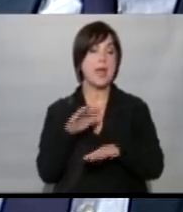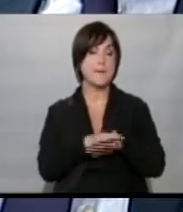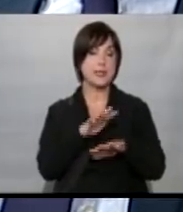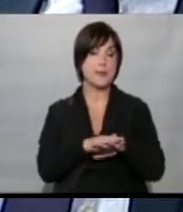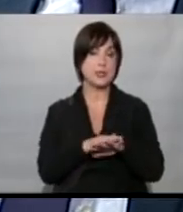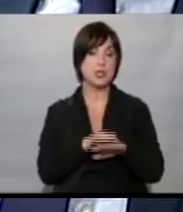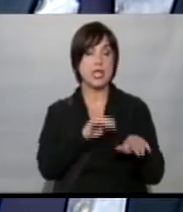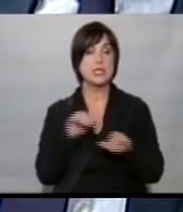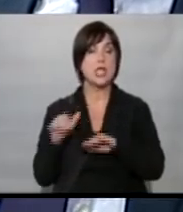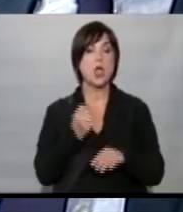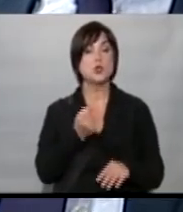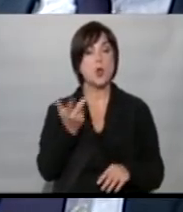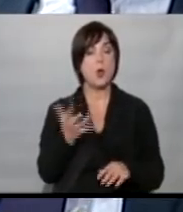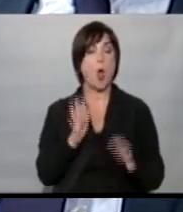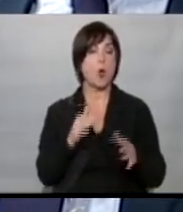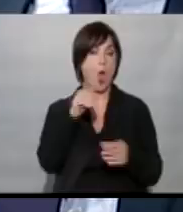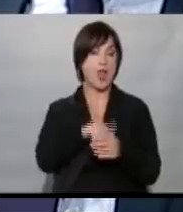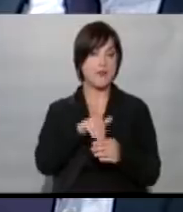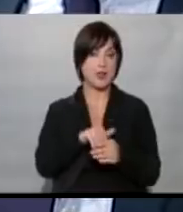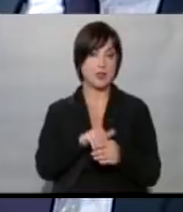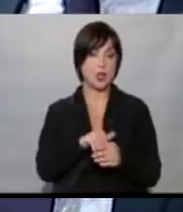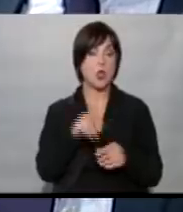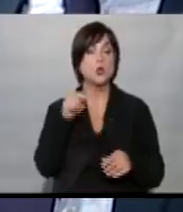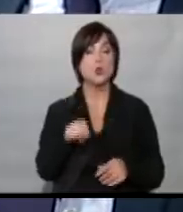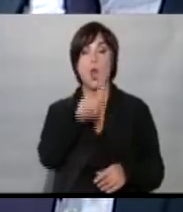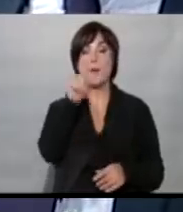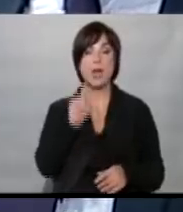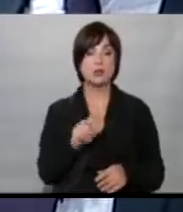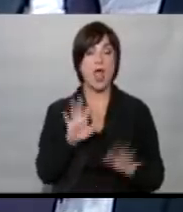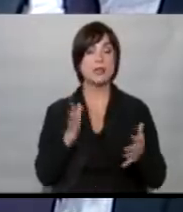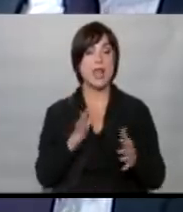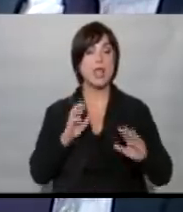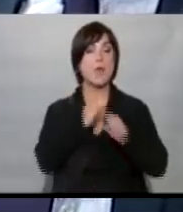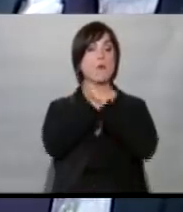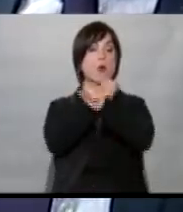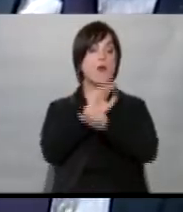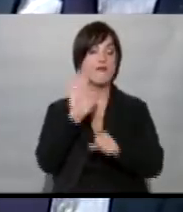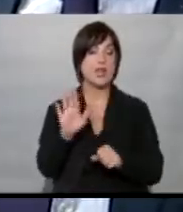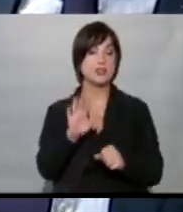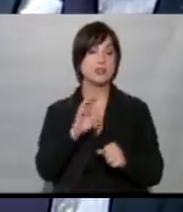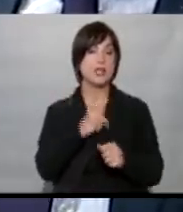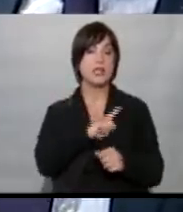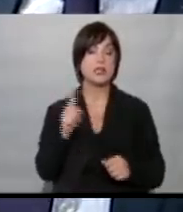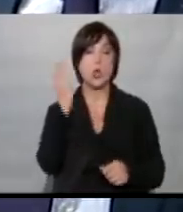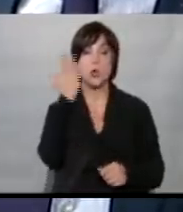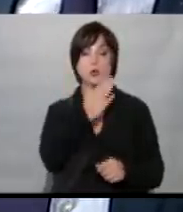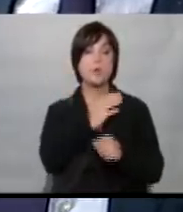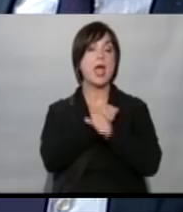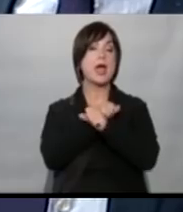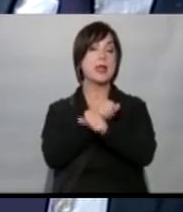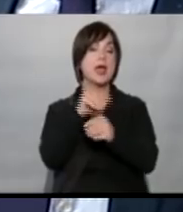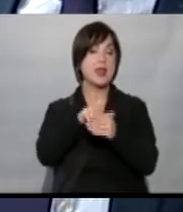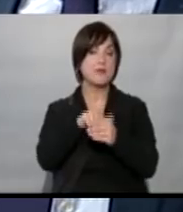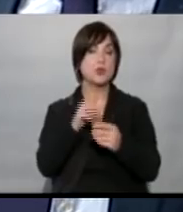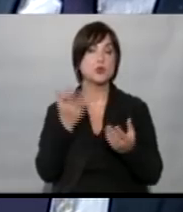математичката игра со бројки околу референдумот? Тука е прашањето. Дали бойкотот беше ваше средство за да не успее референдумот? Зошто